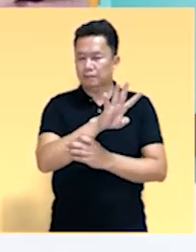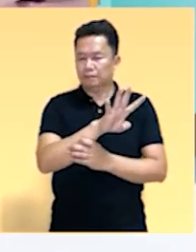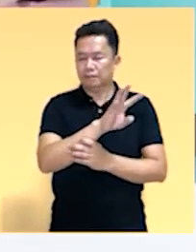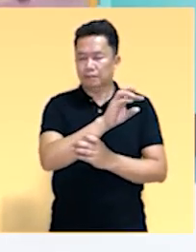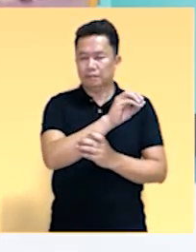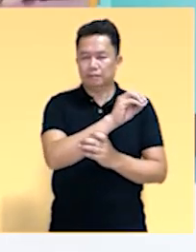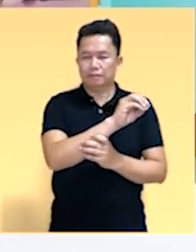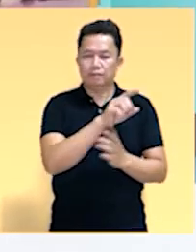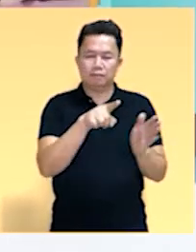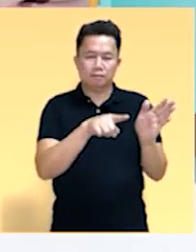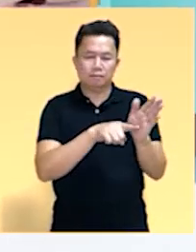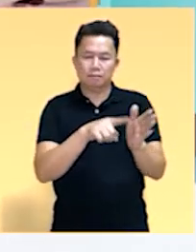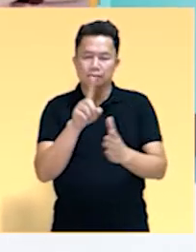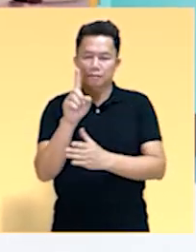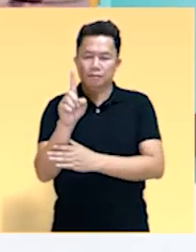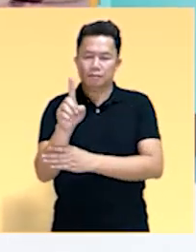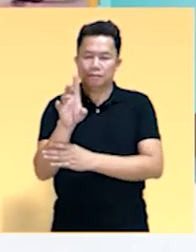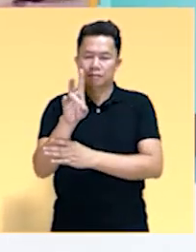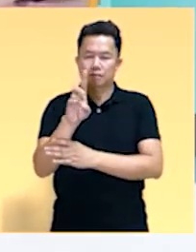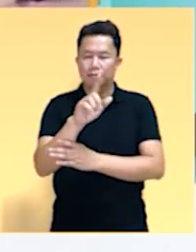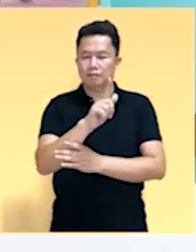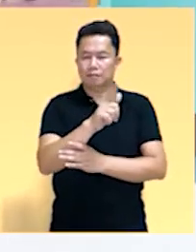2,540 pesos minus